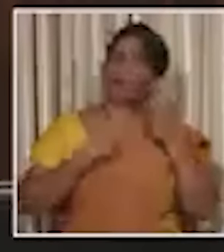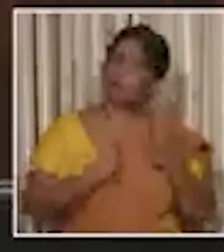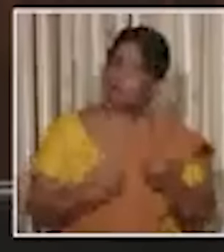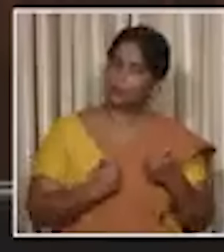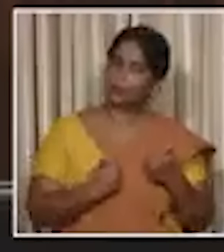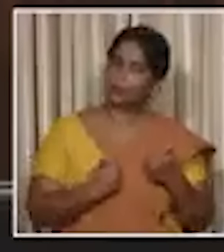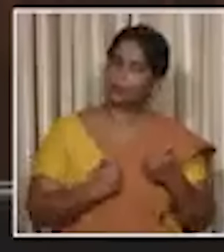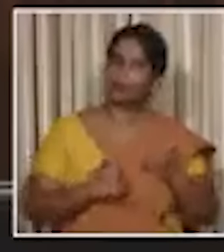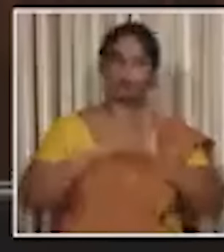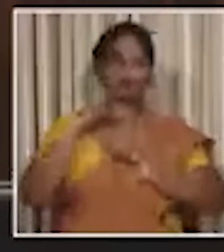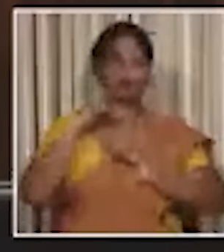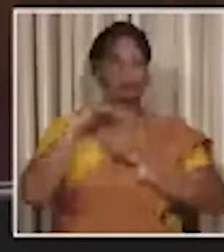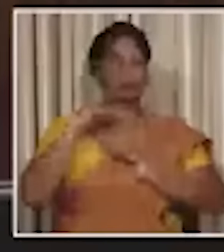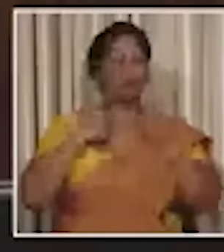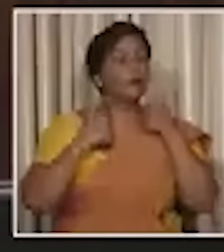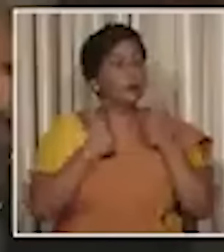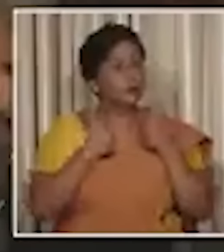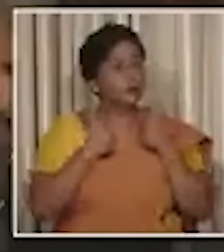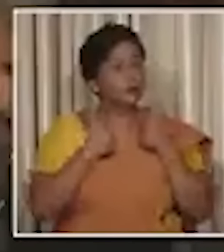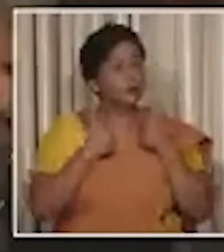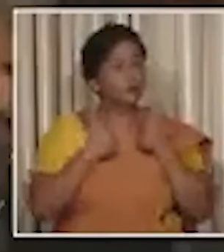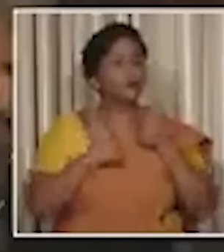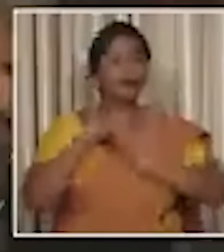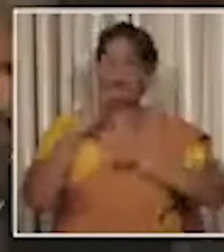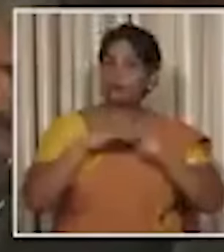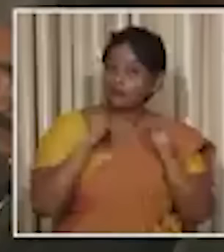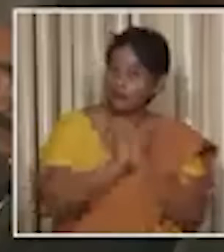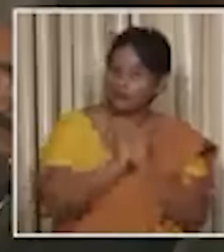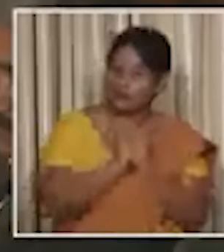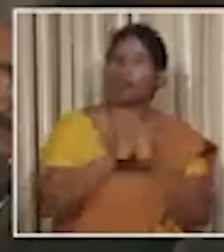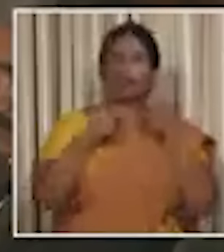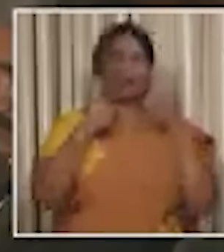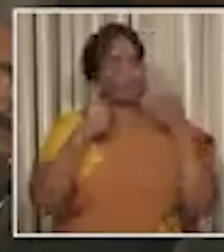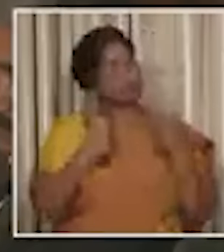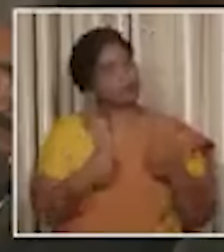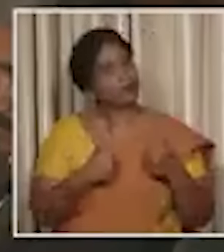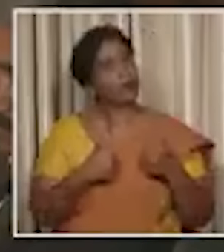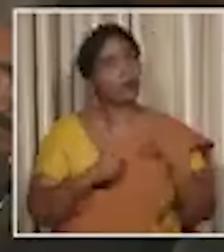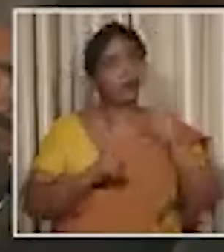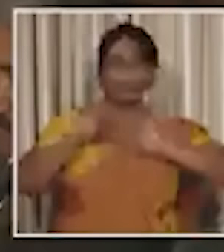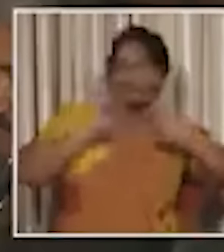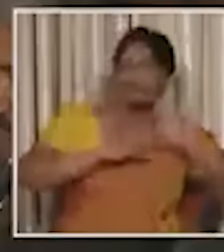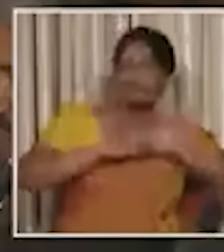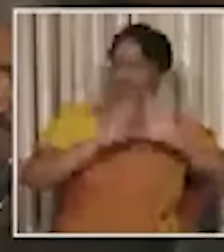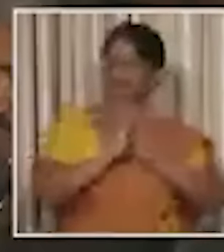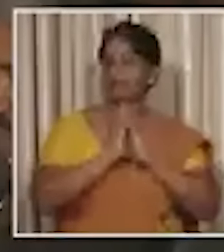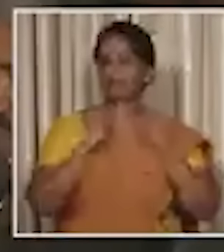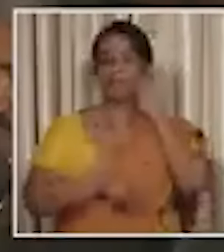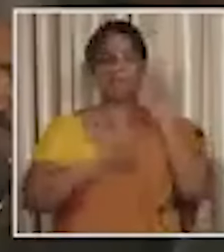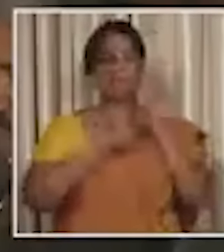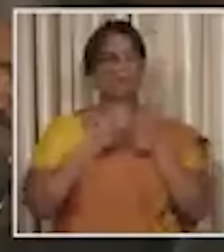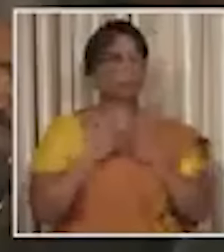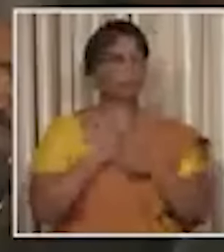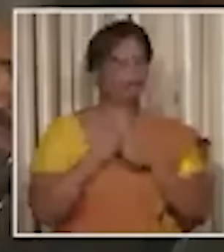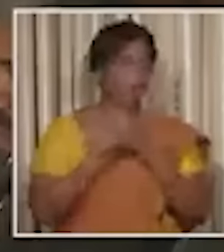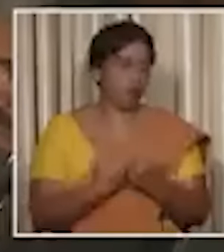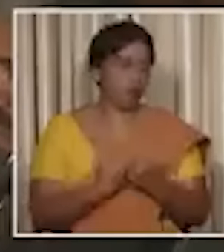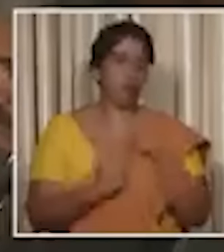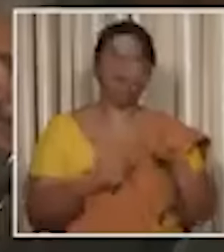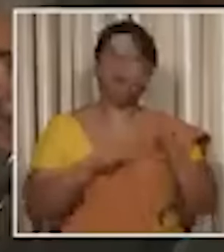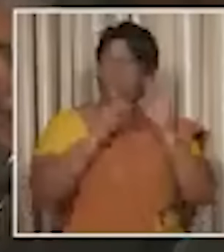புதிய வருமானம் மீட்டும் வழிமுறைகளை நாங்கள் கண்டறிய வேண்டும், உருவாக்க வேண்டும். எனவே அதற்காக நாங்கள் சிறிய நடுத்தர